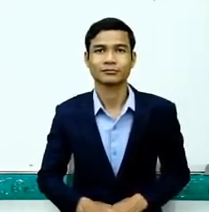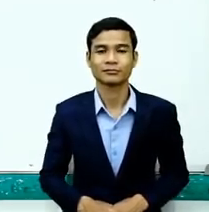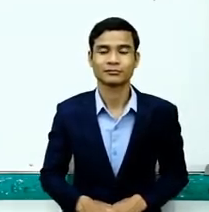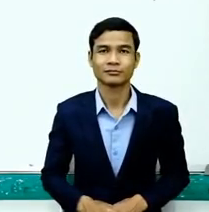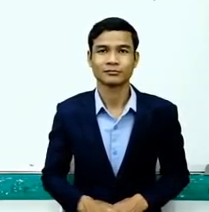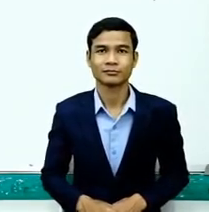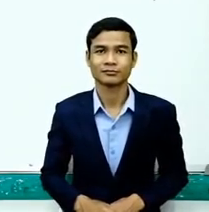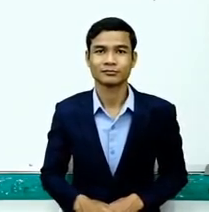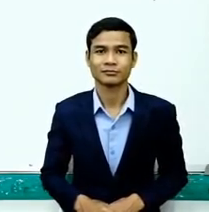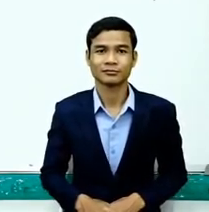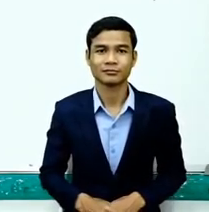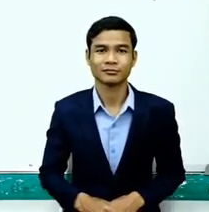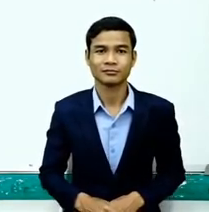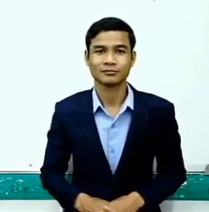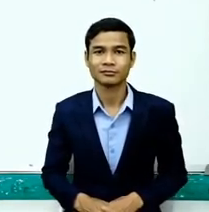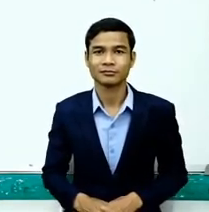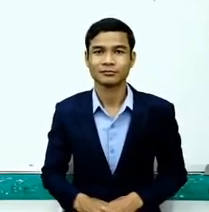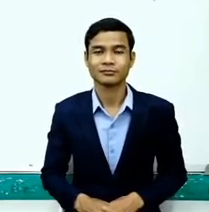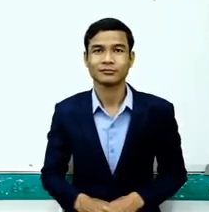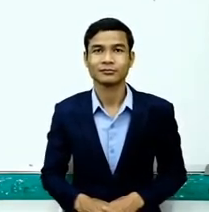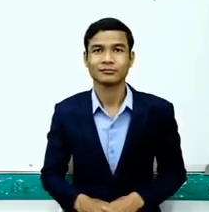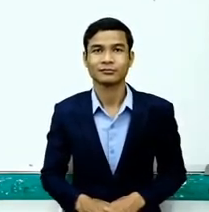chà